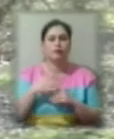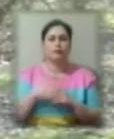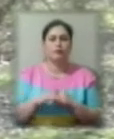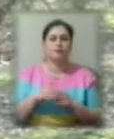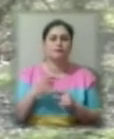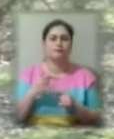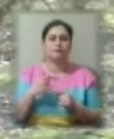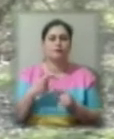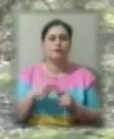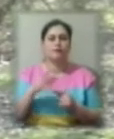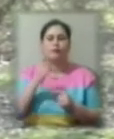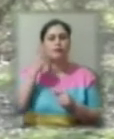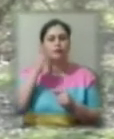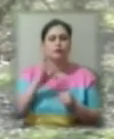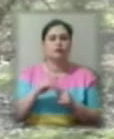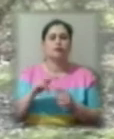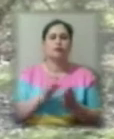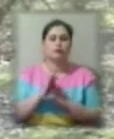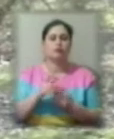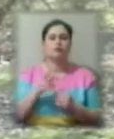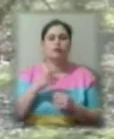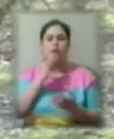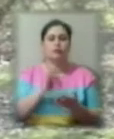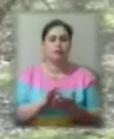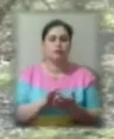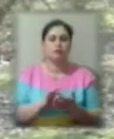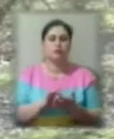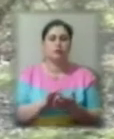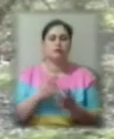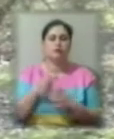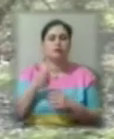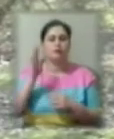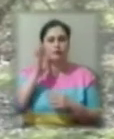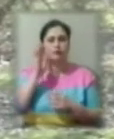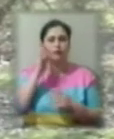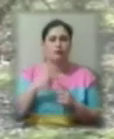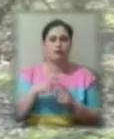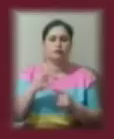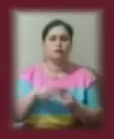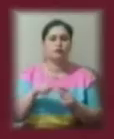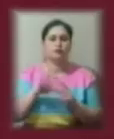він росте відповідальним таким хлопцем. Йому вже зараз скоро буде 15 років.